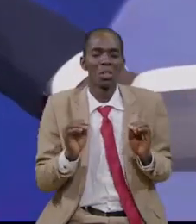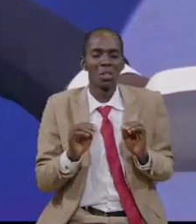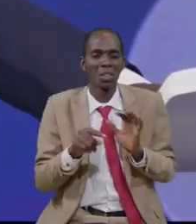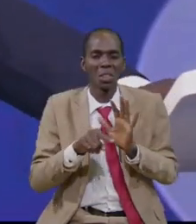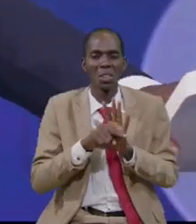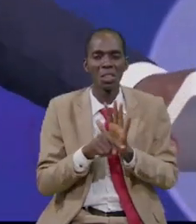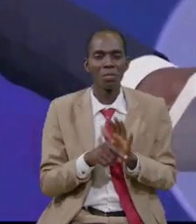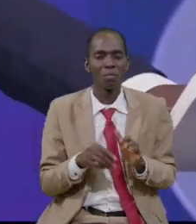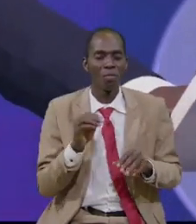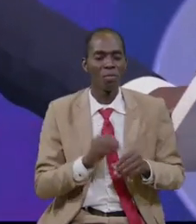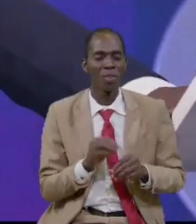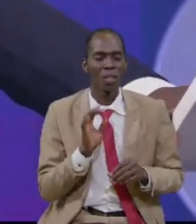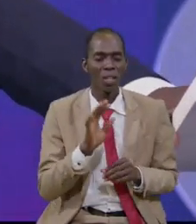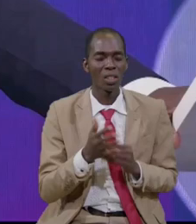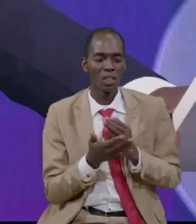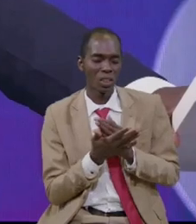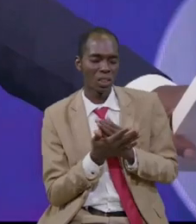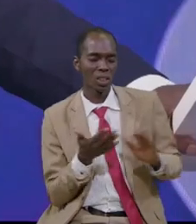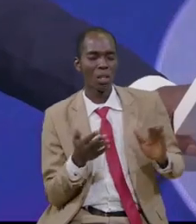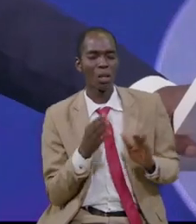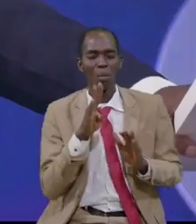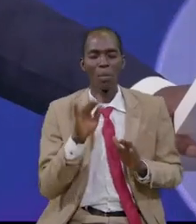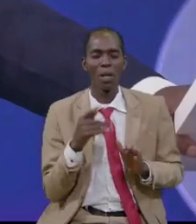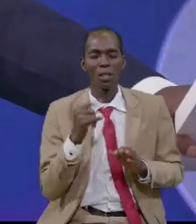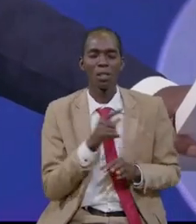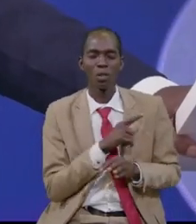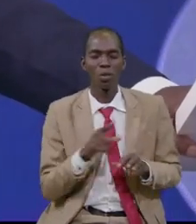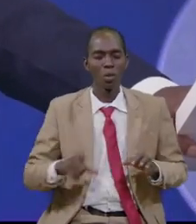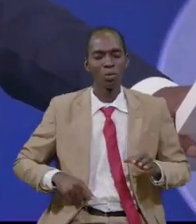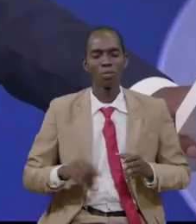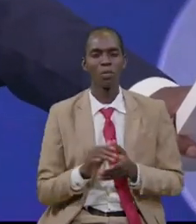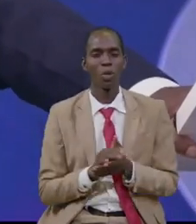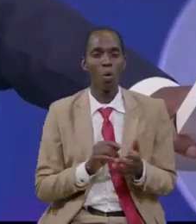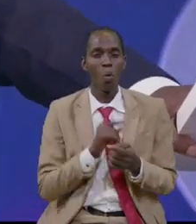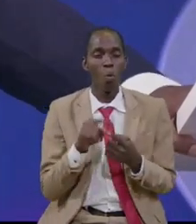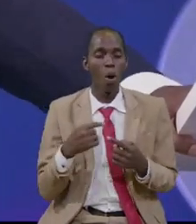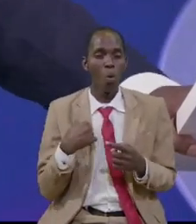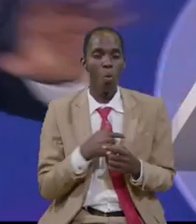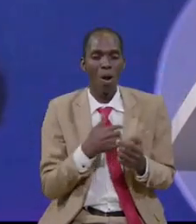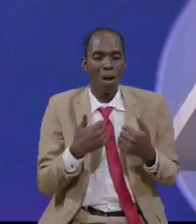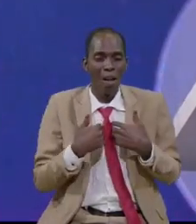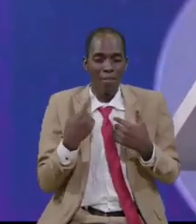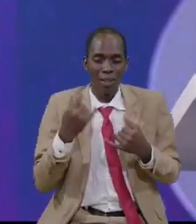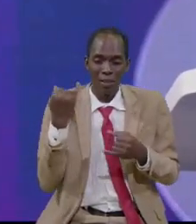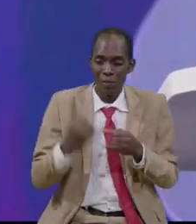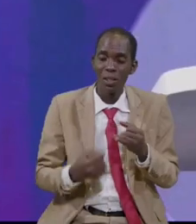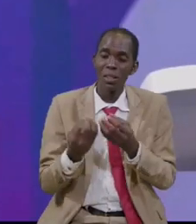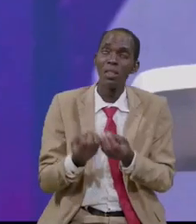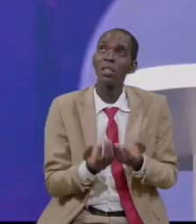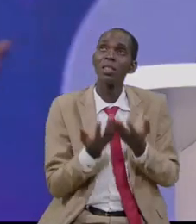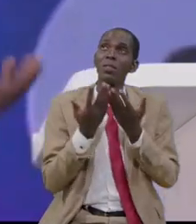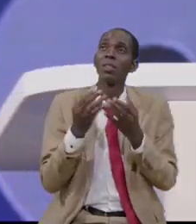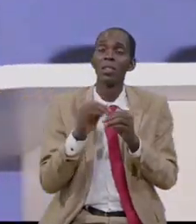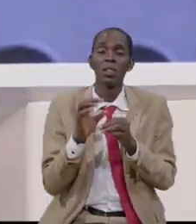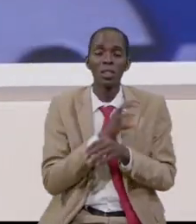C'est rejeté par le Seigneur. Lorsque nous avons le sacrifice final de Christ, tout est